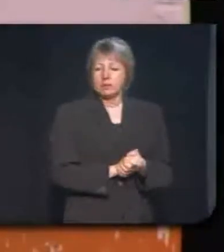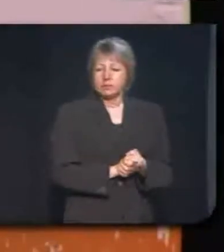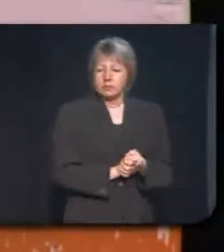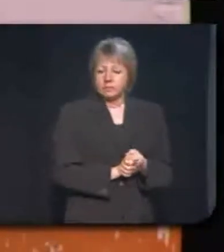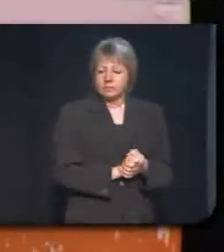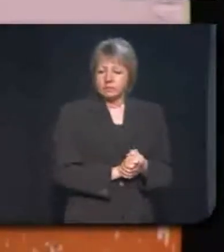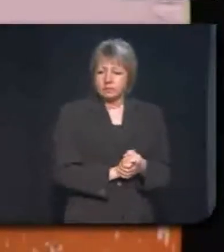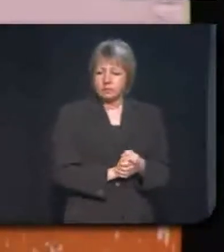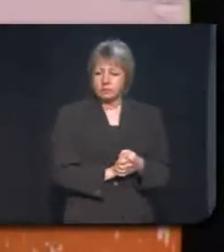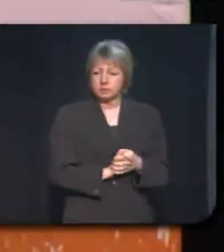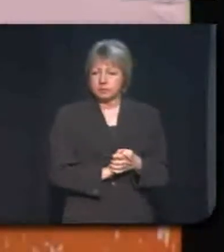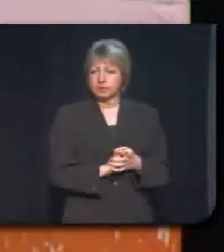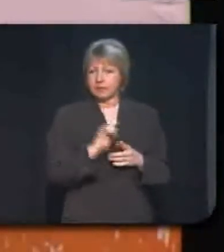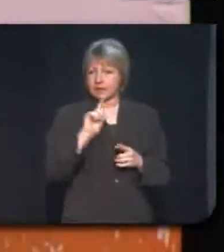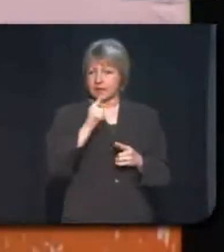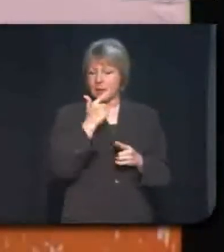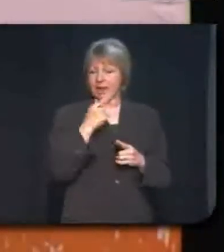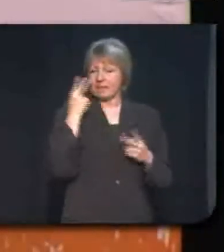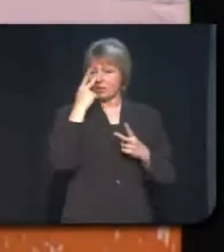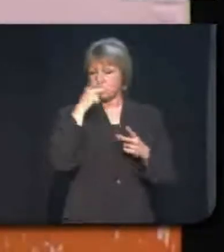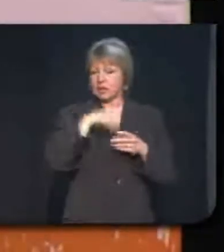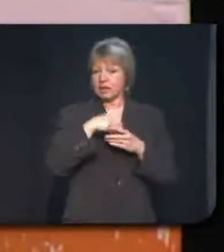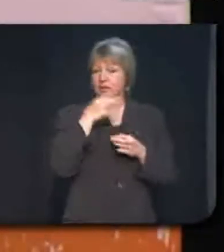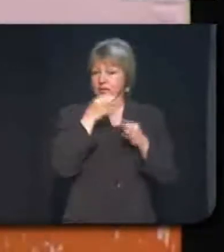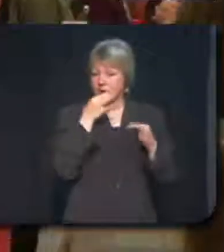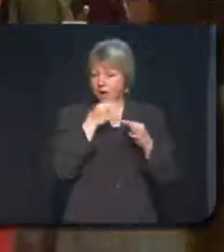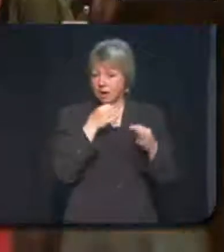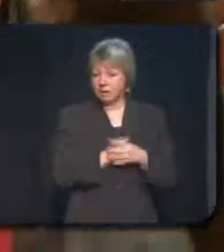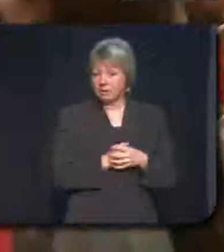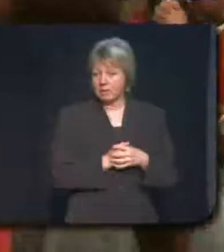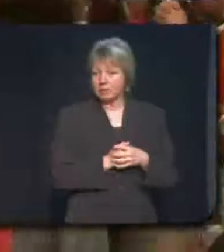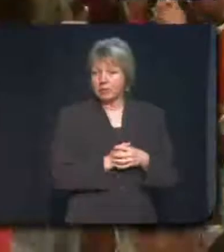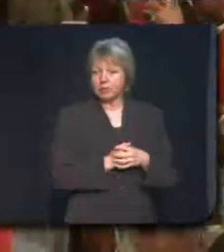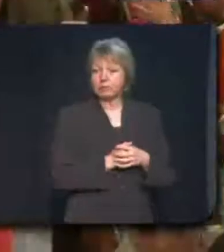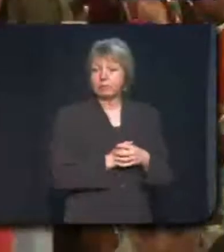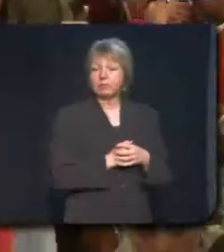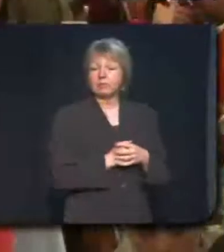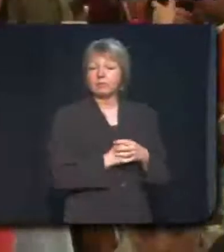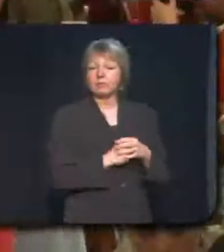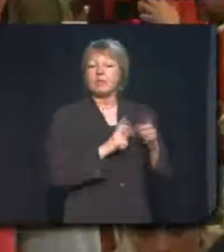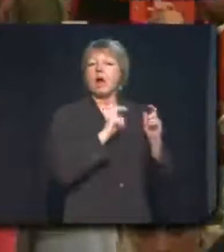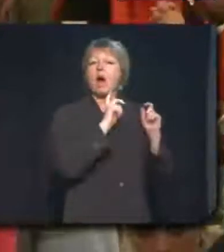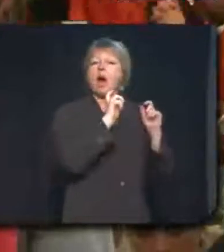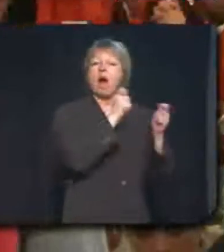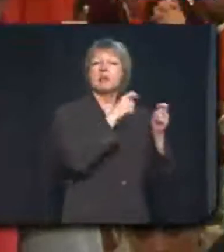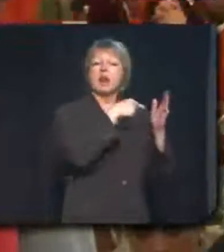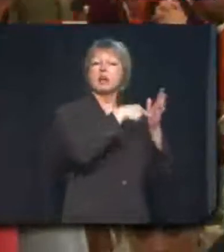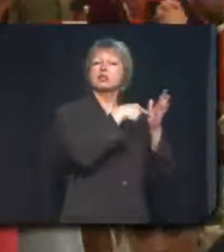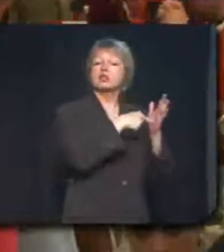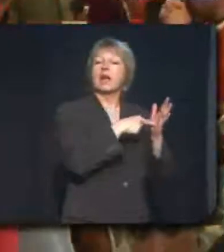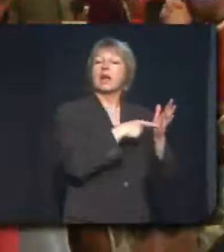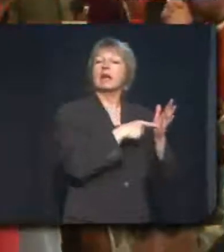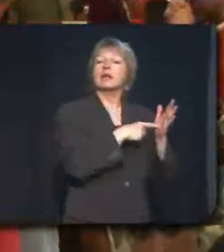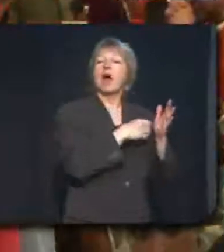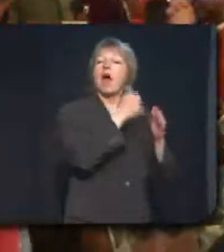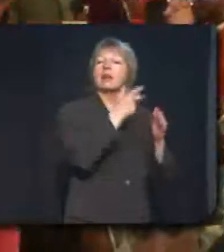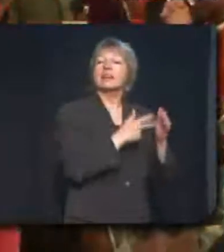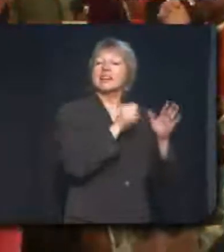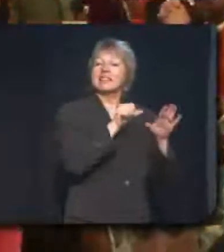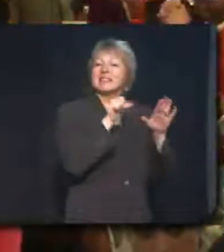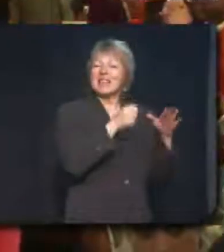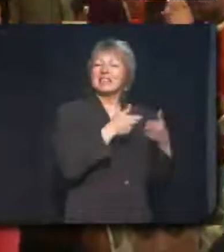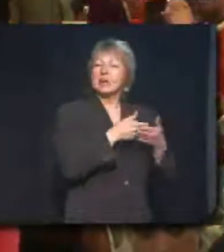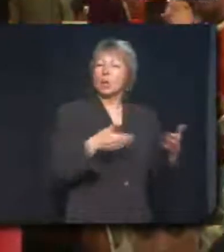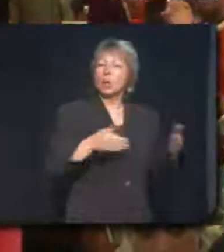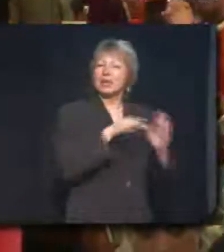gut und die zweite Verständnisfrage in dem Antrag steht dass wir Artikel 16 des Grundgesetzes ändern sollen jetzt bin ich